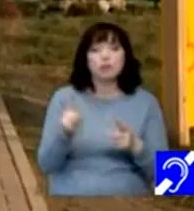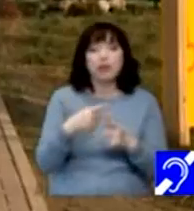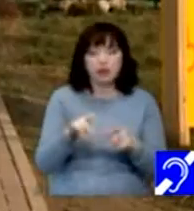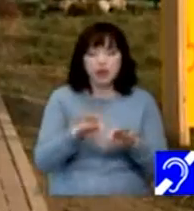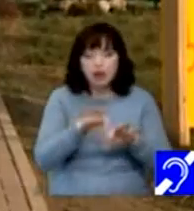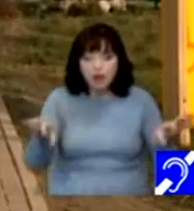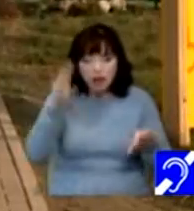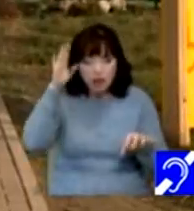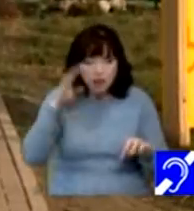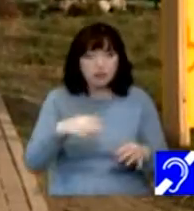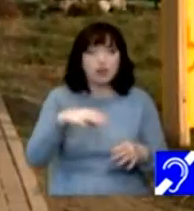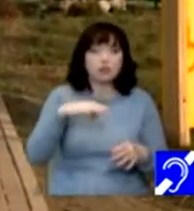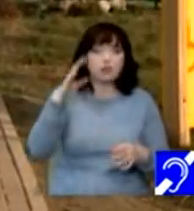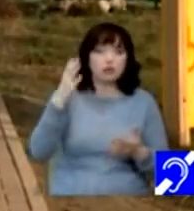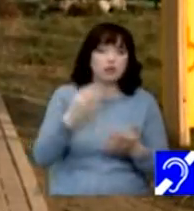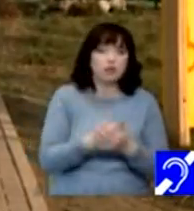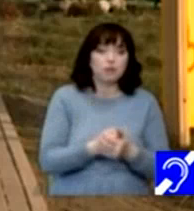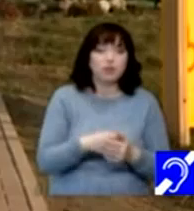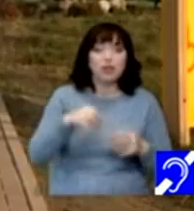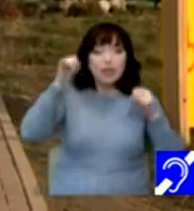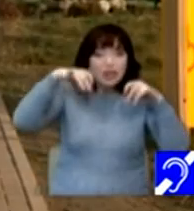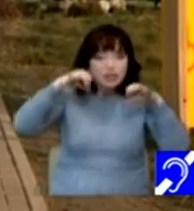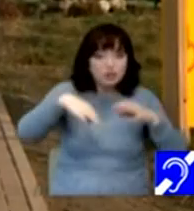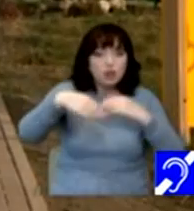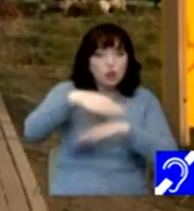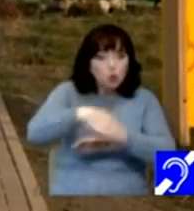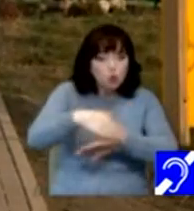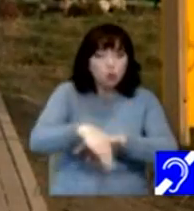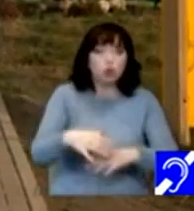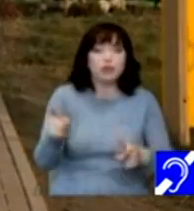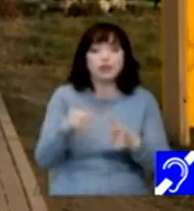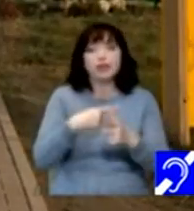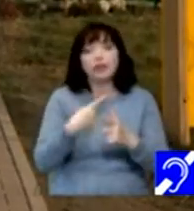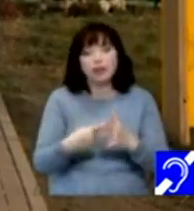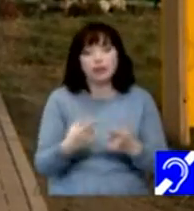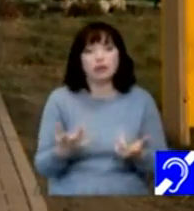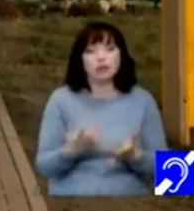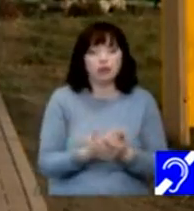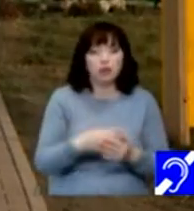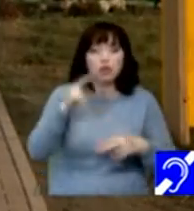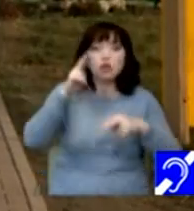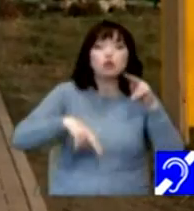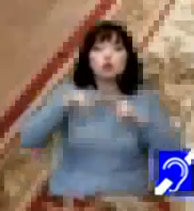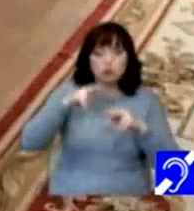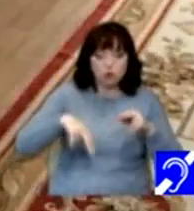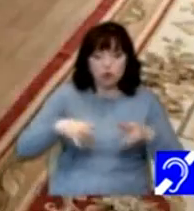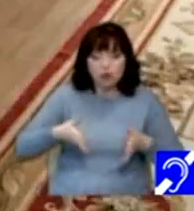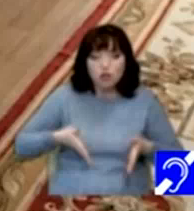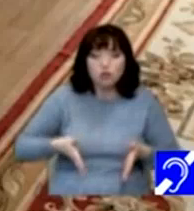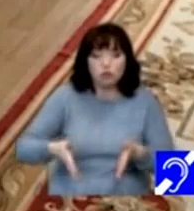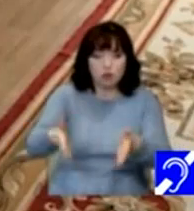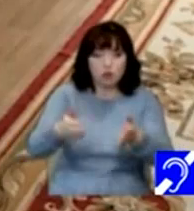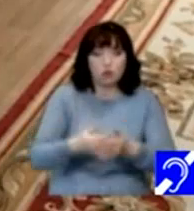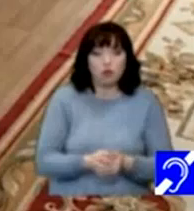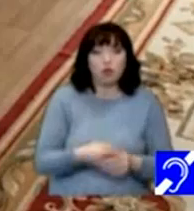de canalizare, iluminat stradal sau construcția trotuarelor. Grădinița